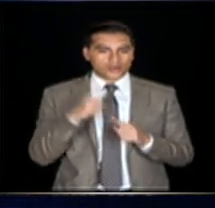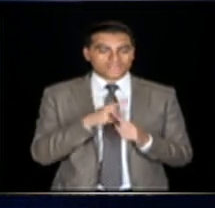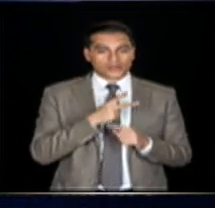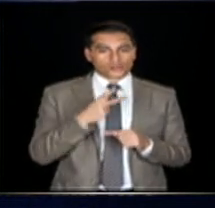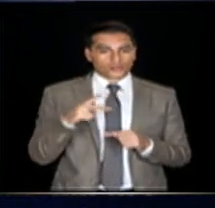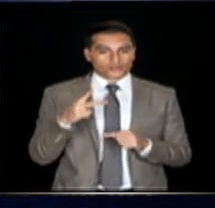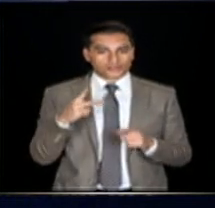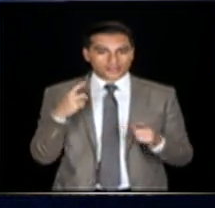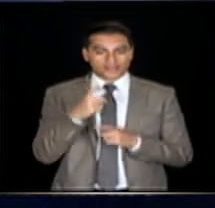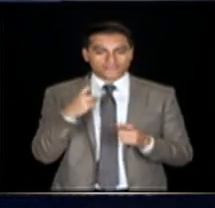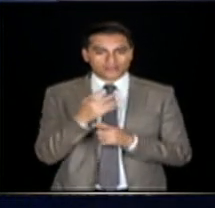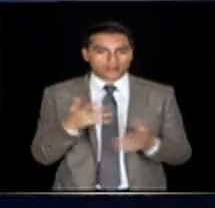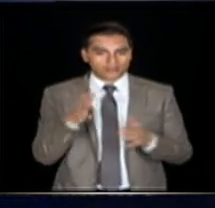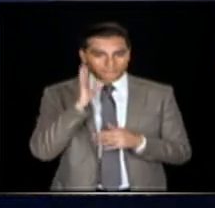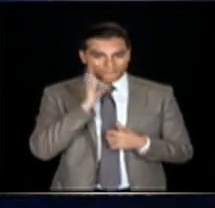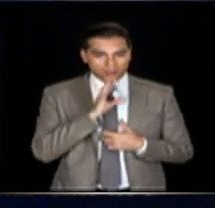2021-2022؟